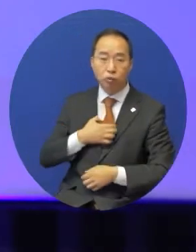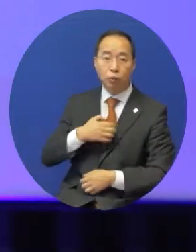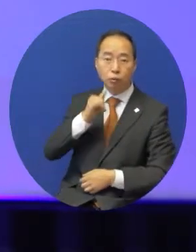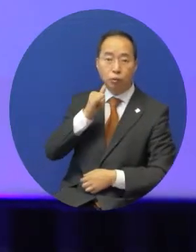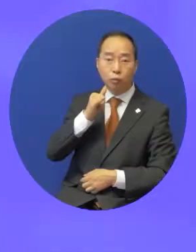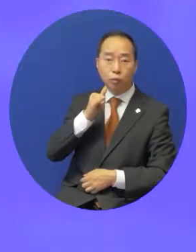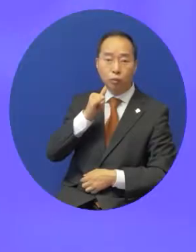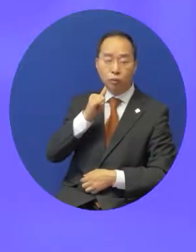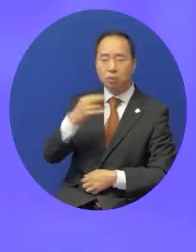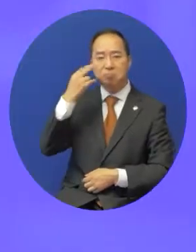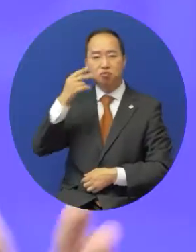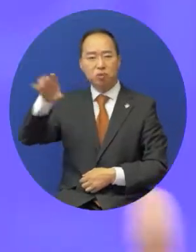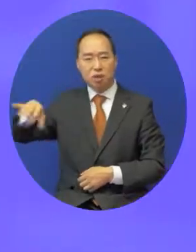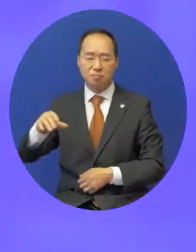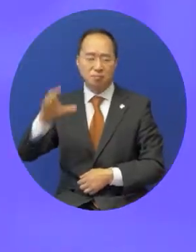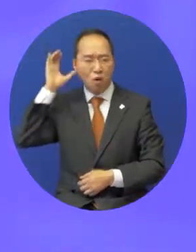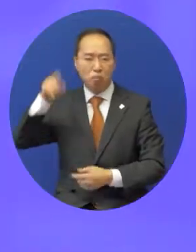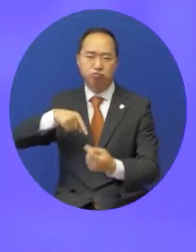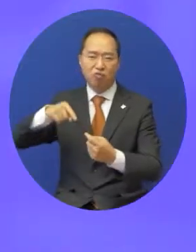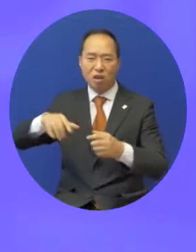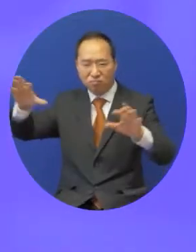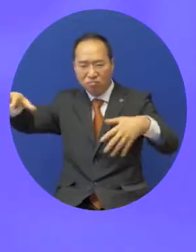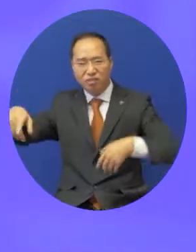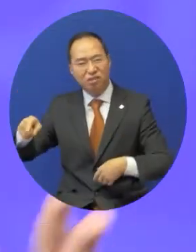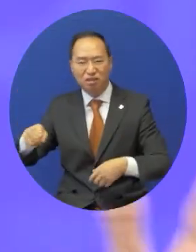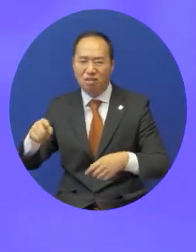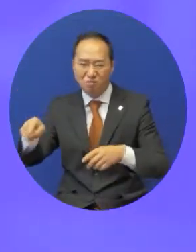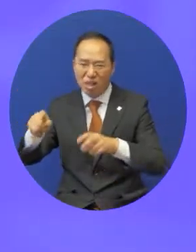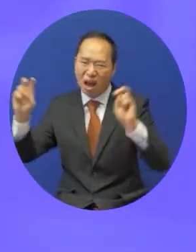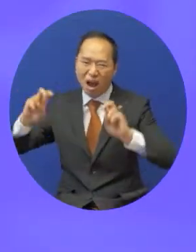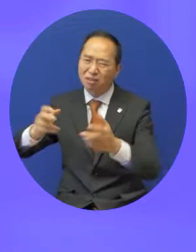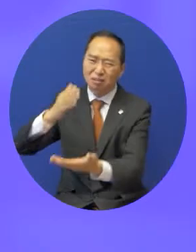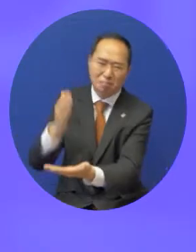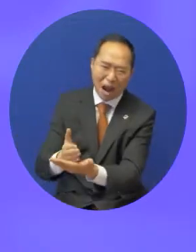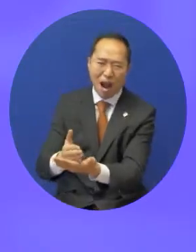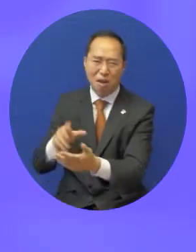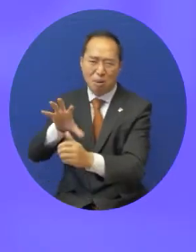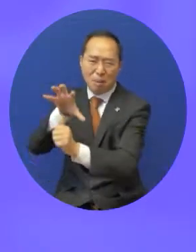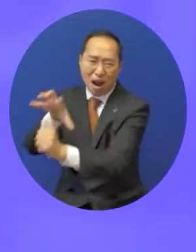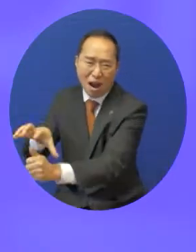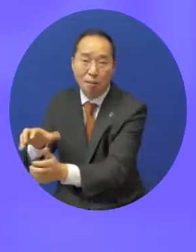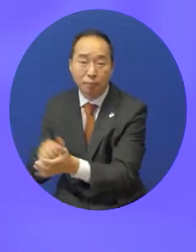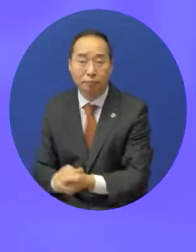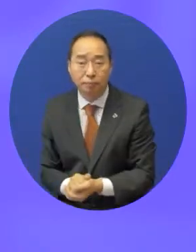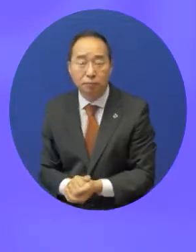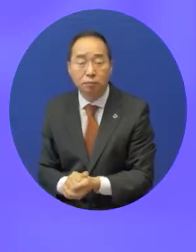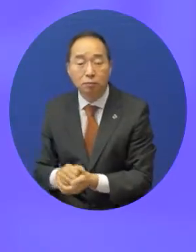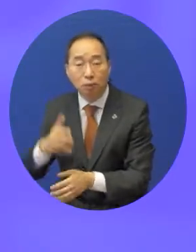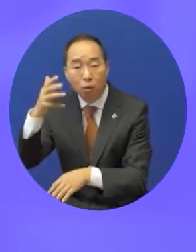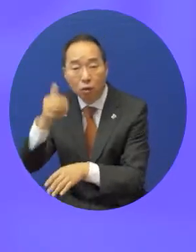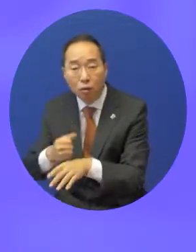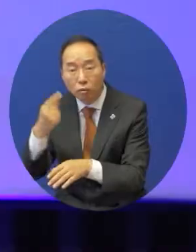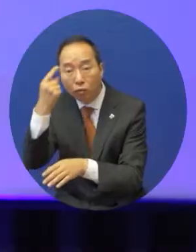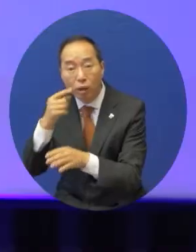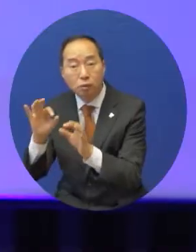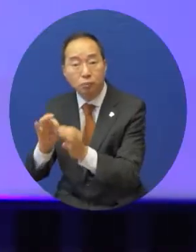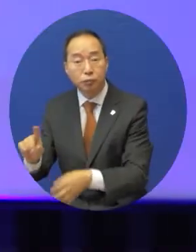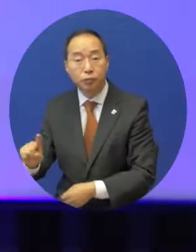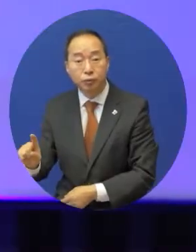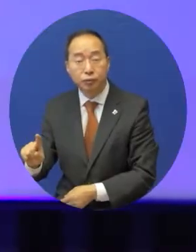있었던 거죠. 그래서 미국 청문회를 열어서 그걸 하지 말라고 하고 뭐 여러 가지 압력이